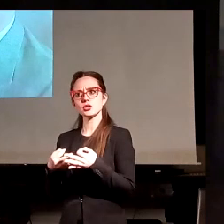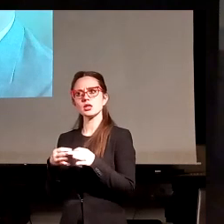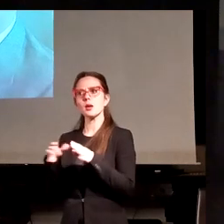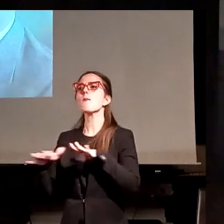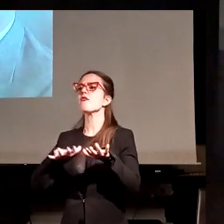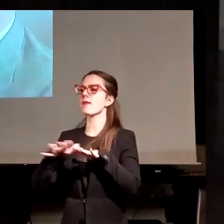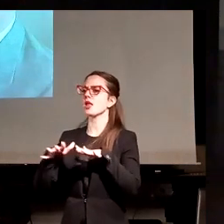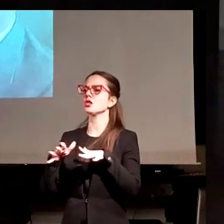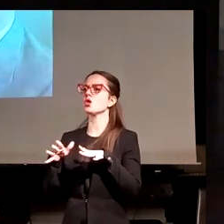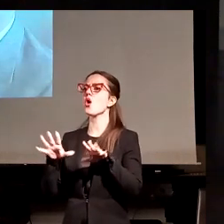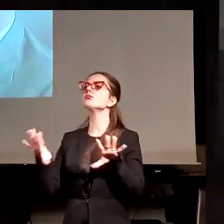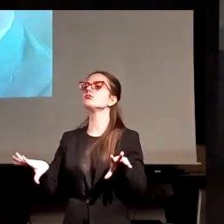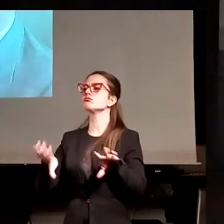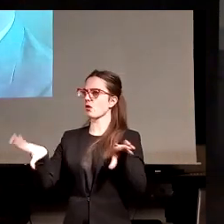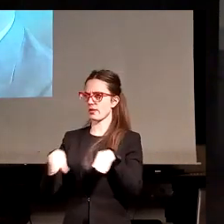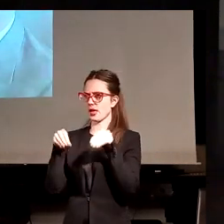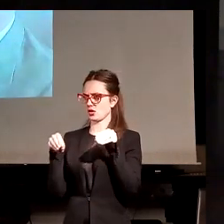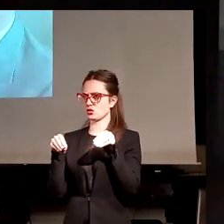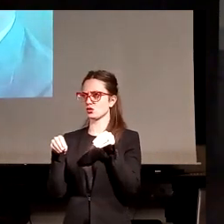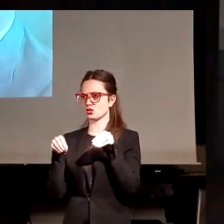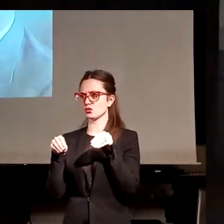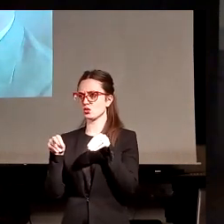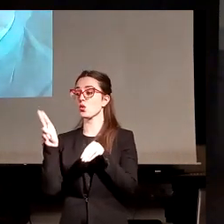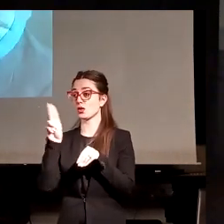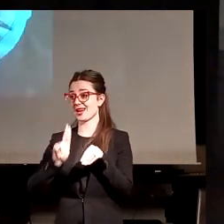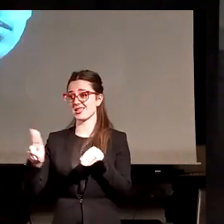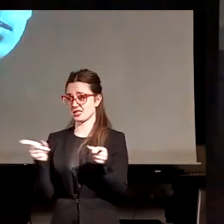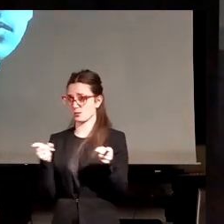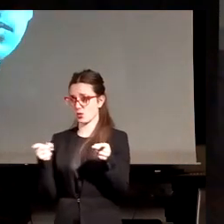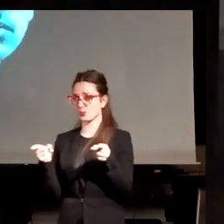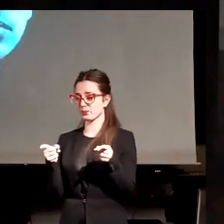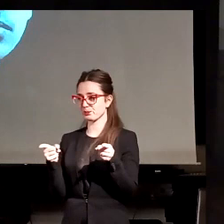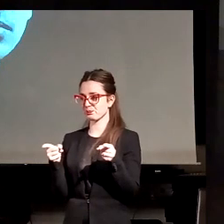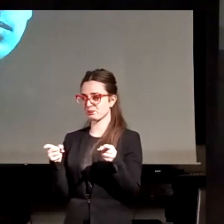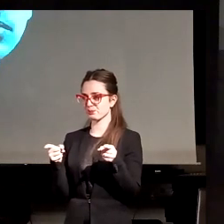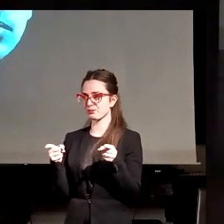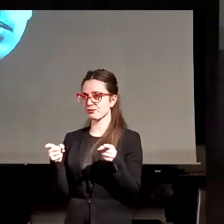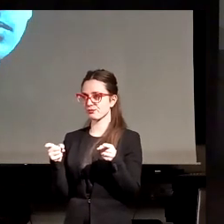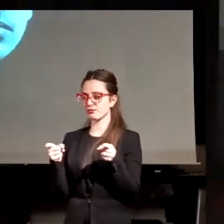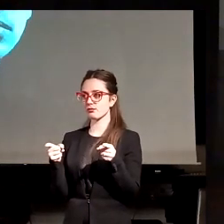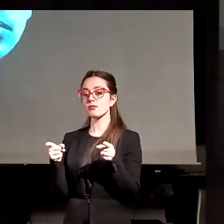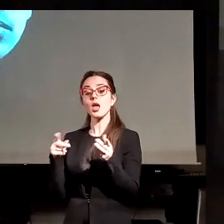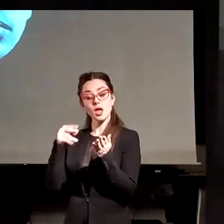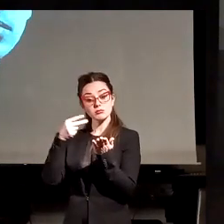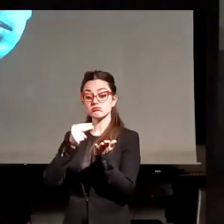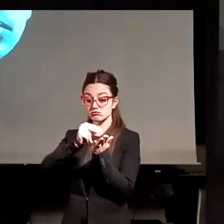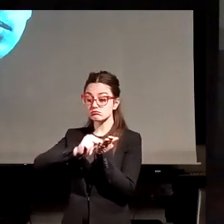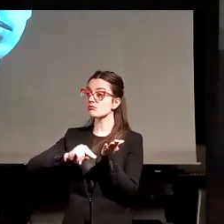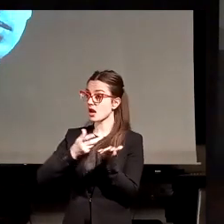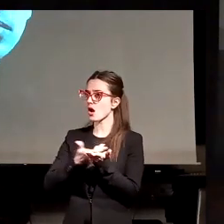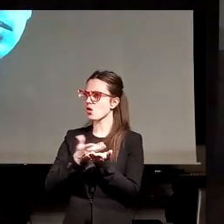centro di tutto la metafora arriva ai racconti per cui è molto famoso in realtà